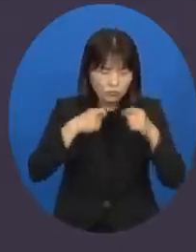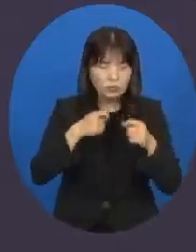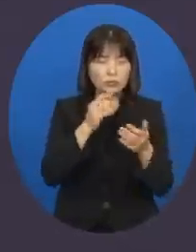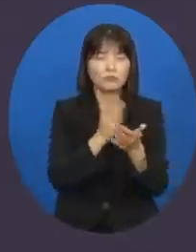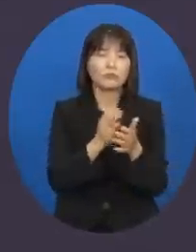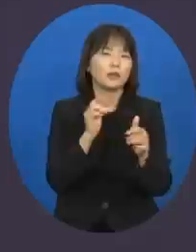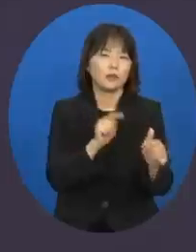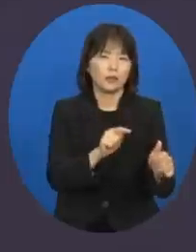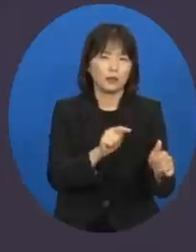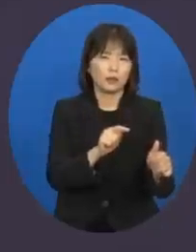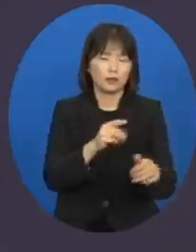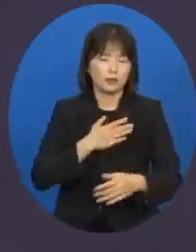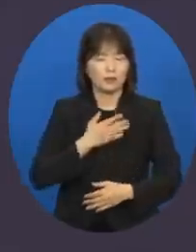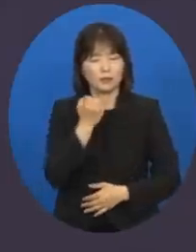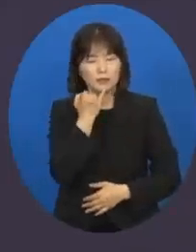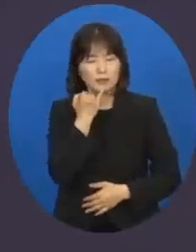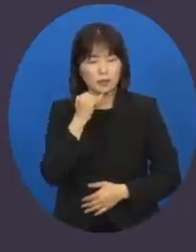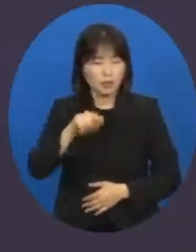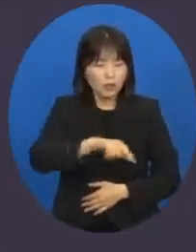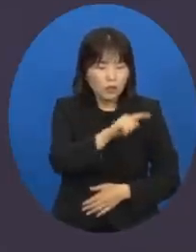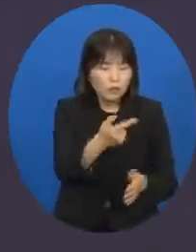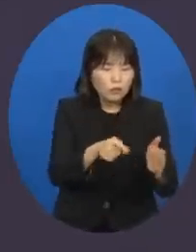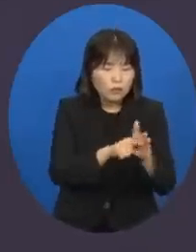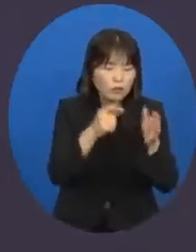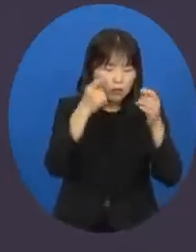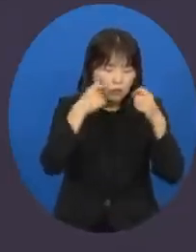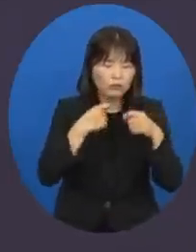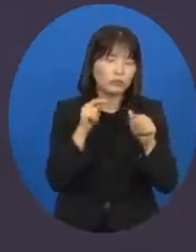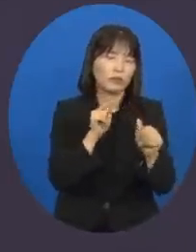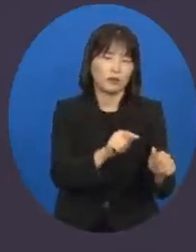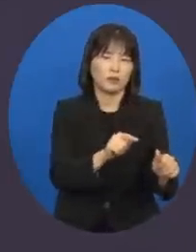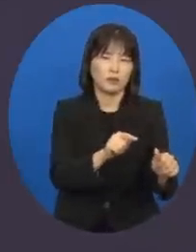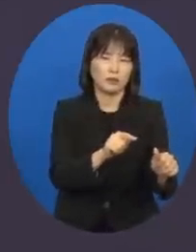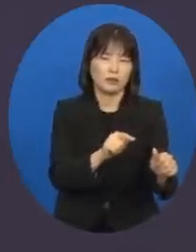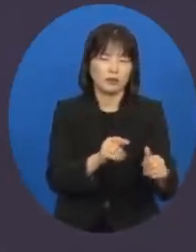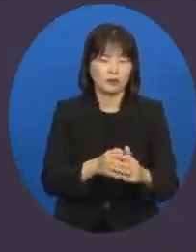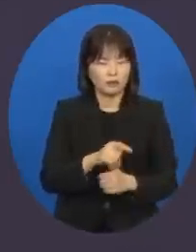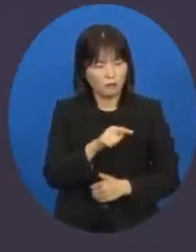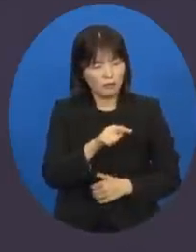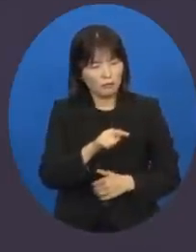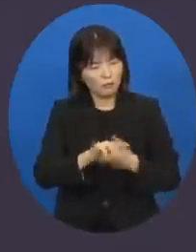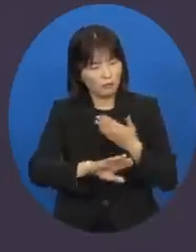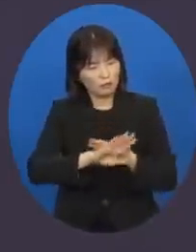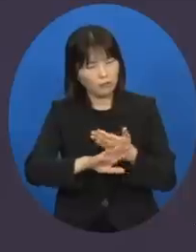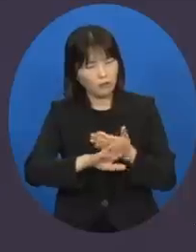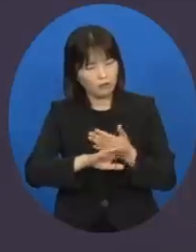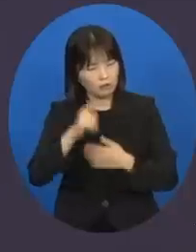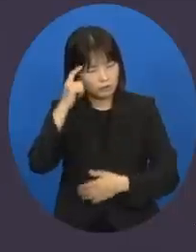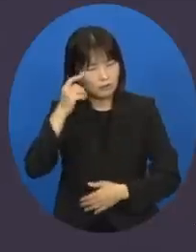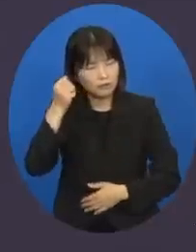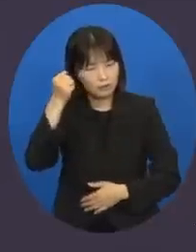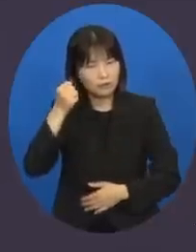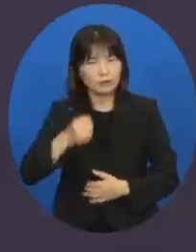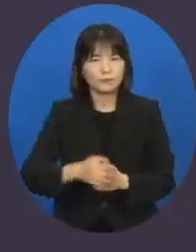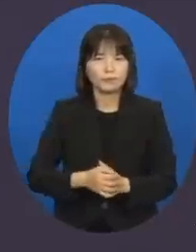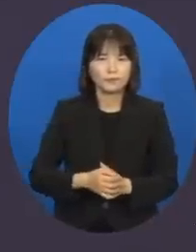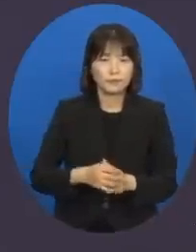오히려 너희를 위해서 울어야 된다. 이것이 달랐다는 것이죠. 두 번째가 있습니다.